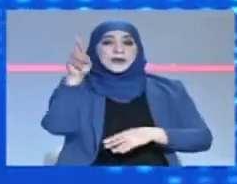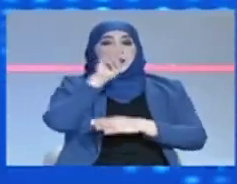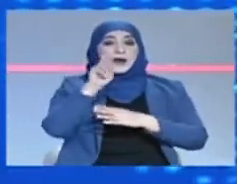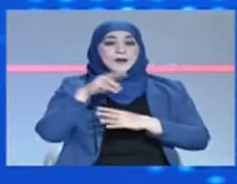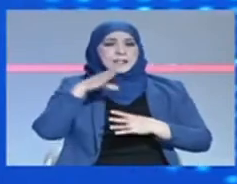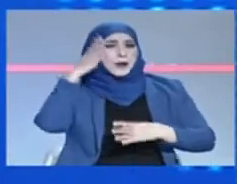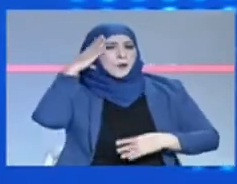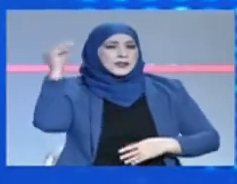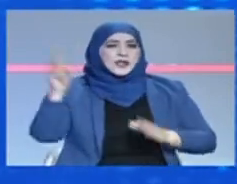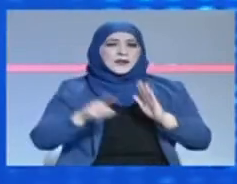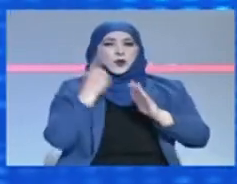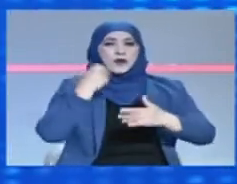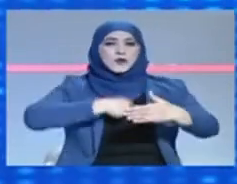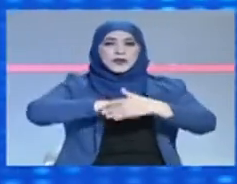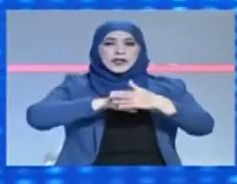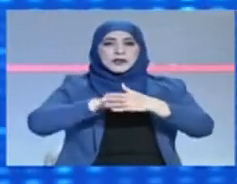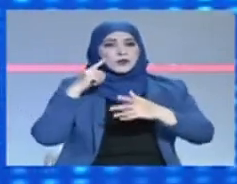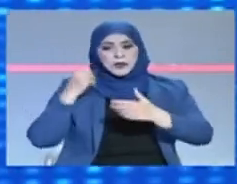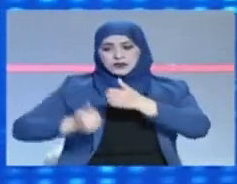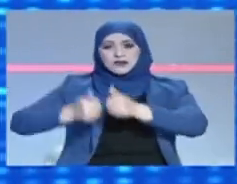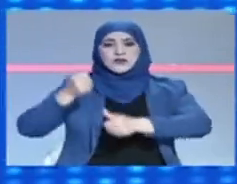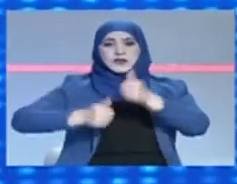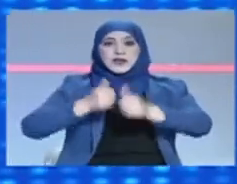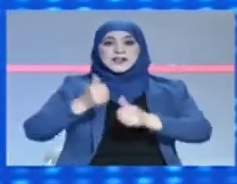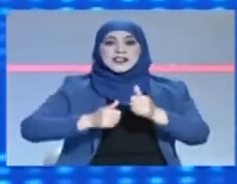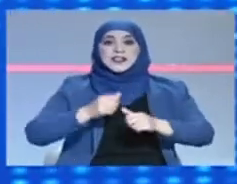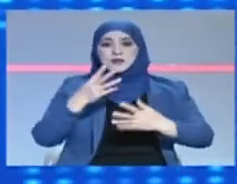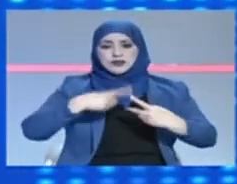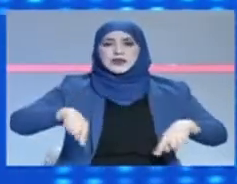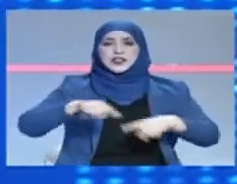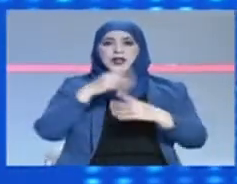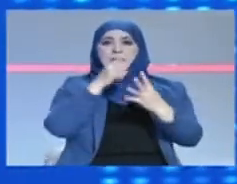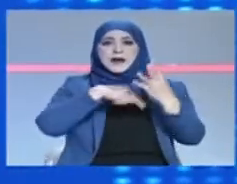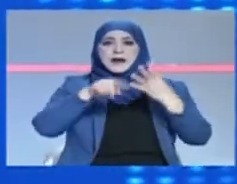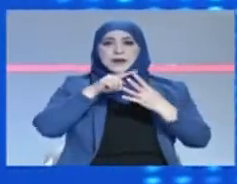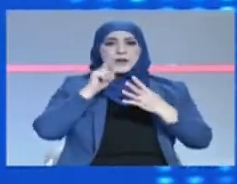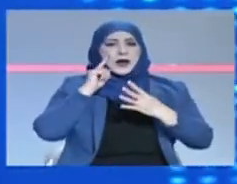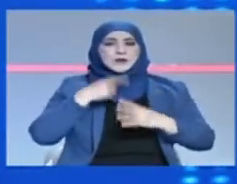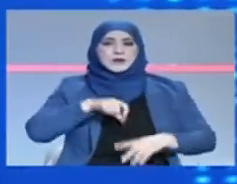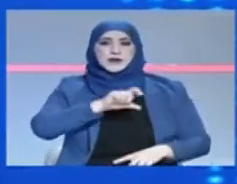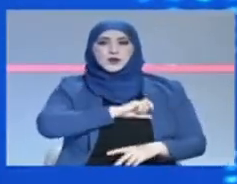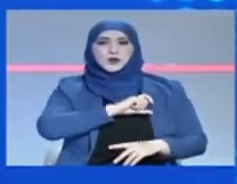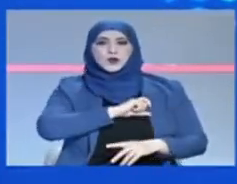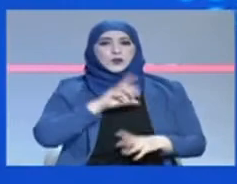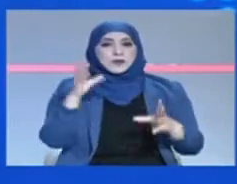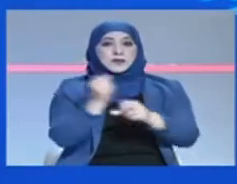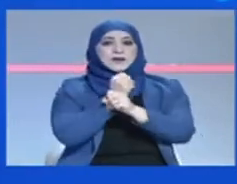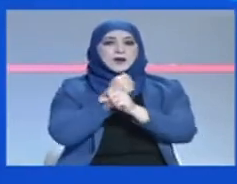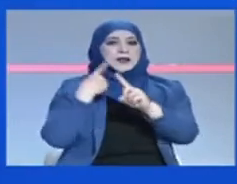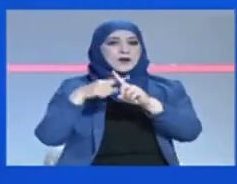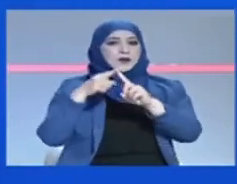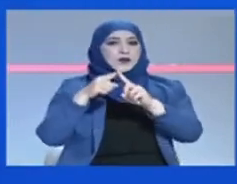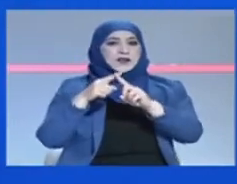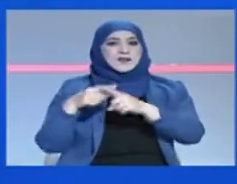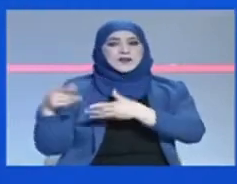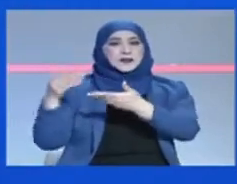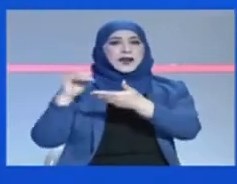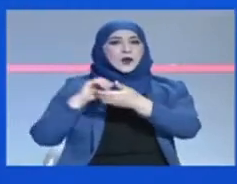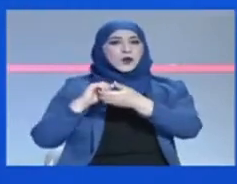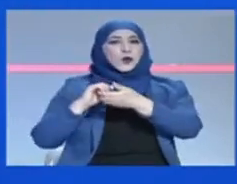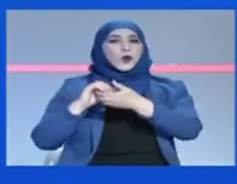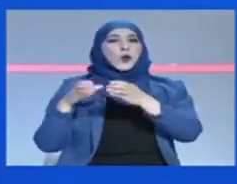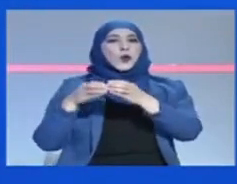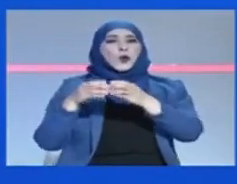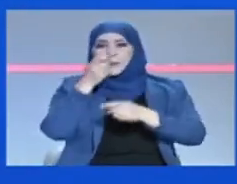لكرة القدم وضمن منافسات الجولة الرابعة، حقق النجم الساحلي فوزا لافتا على جاره الاتحاد